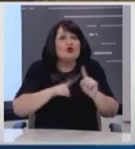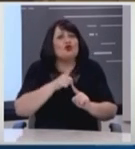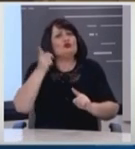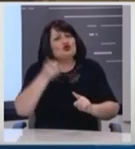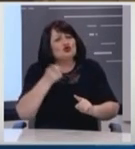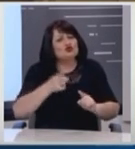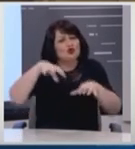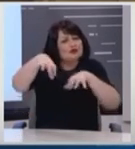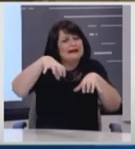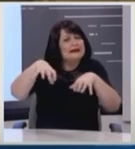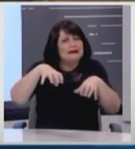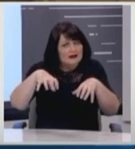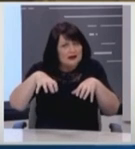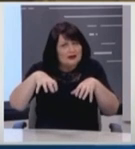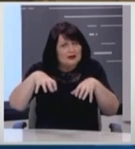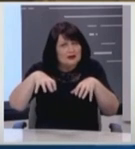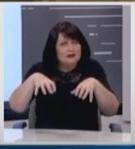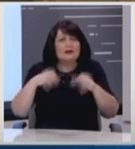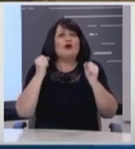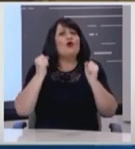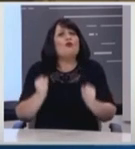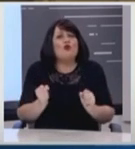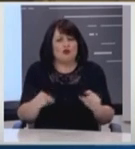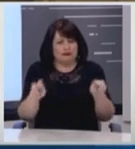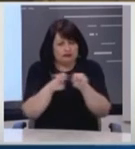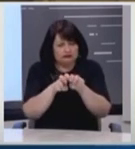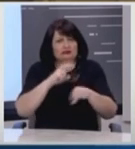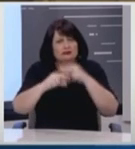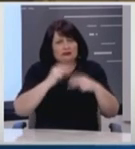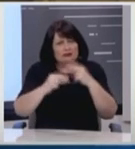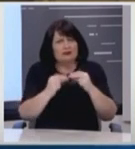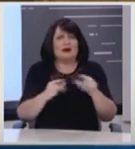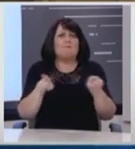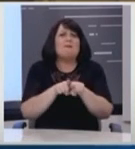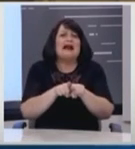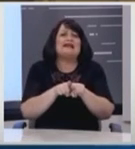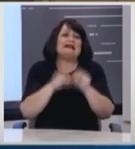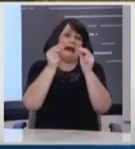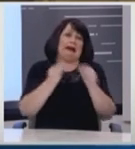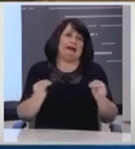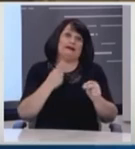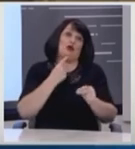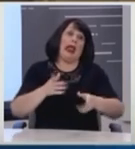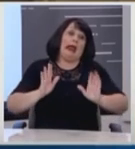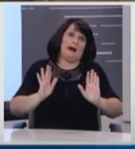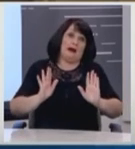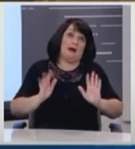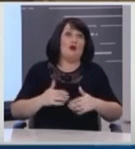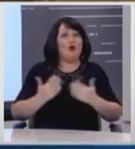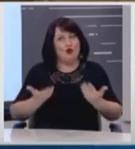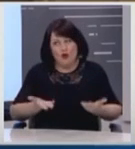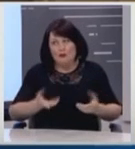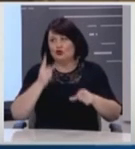το ποιοι σήμερα κάθονται στο ίδιο τραπέζι για τη λύση υποτίθεται του Κυπριακού. Όμως